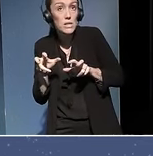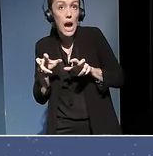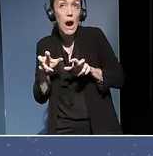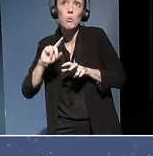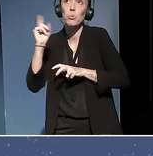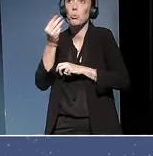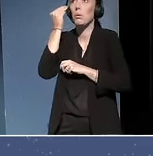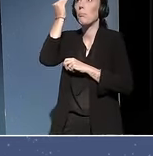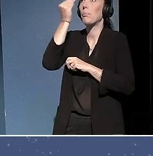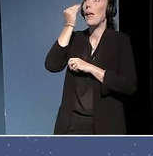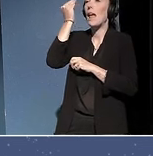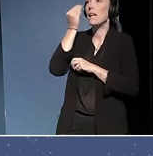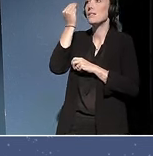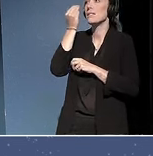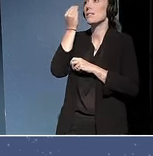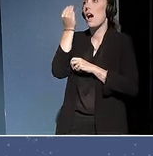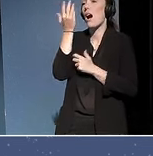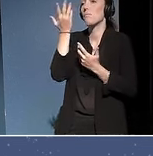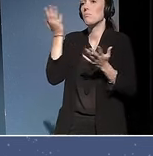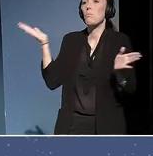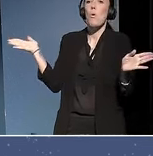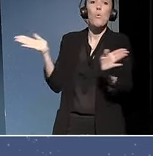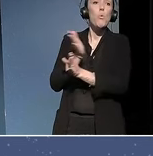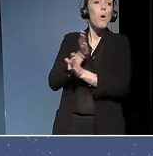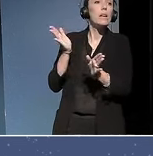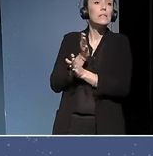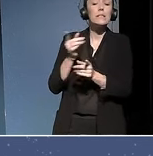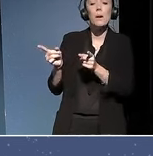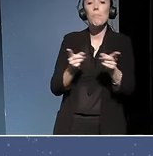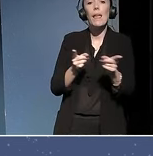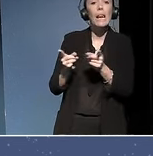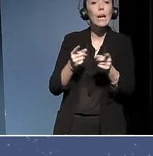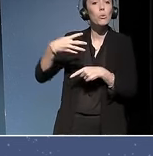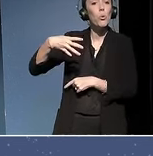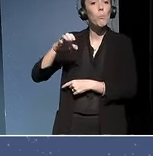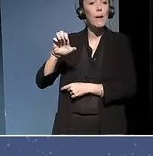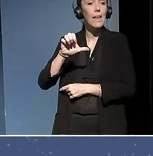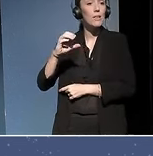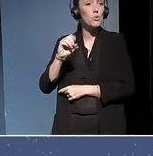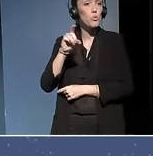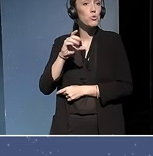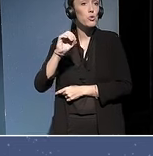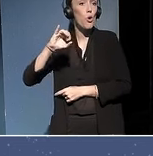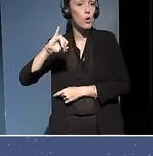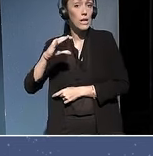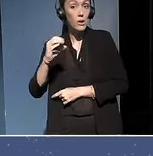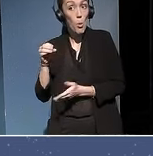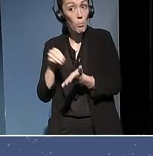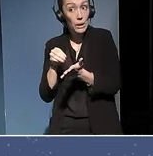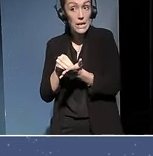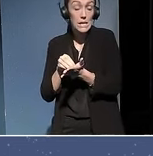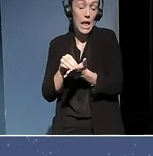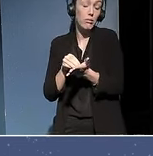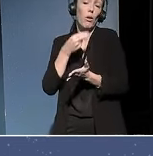è tutto ciò tutti quei rettili che c'erano nel mesozoico quindi Nell'era mesozoica in realtà non è così ok